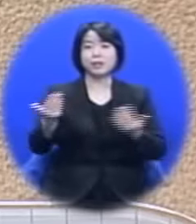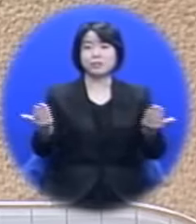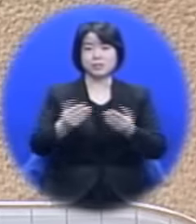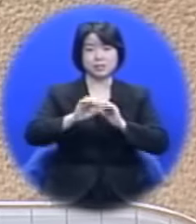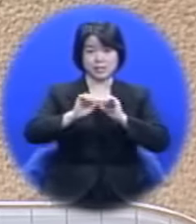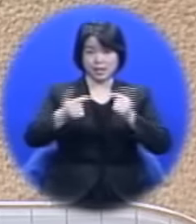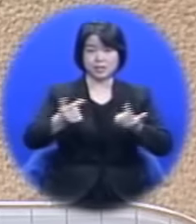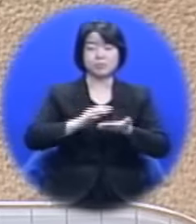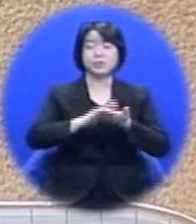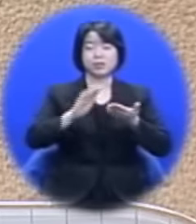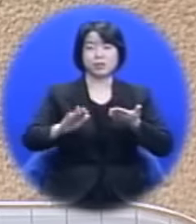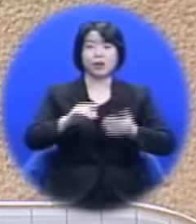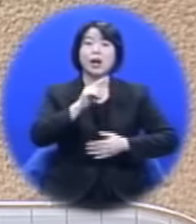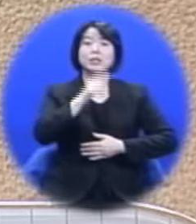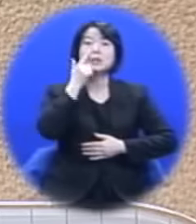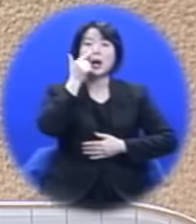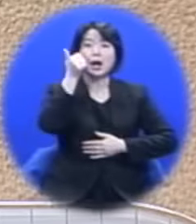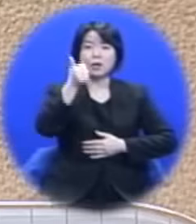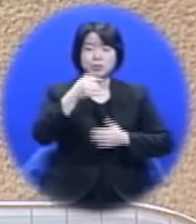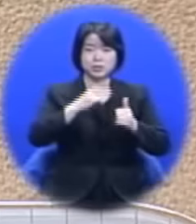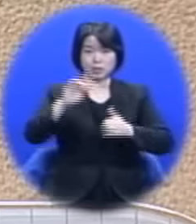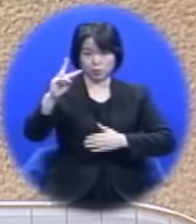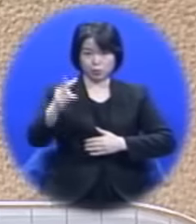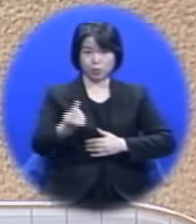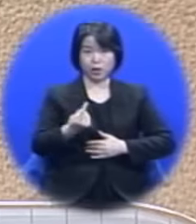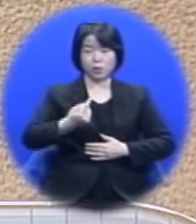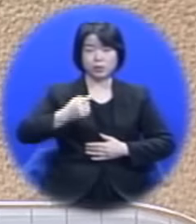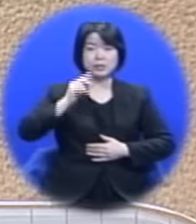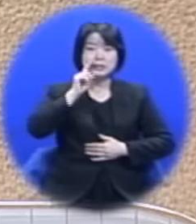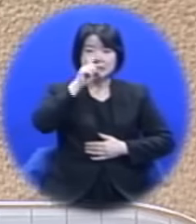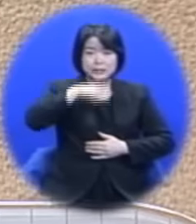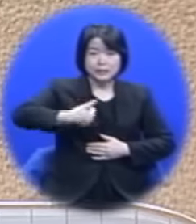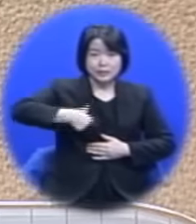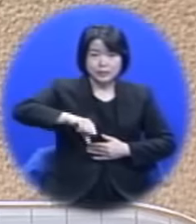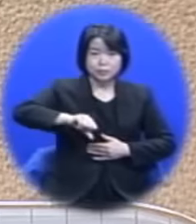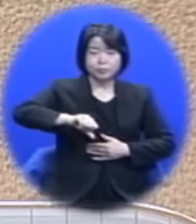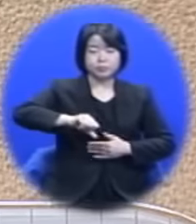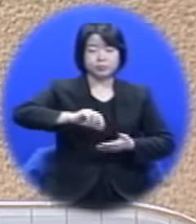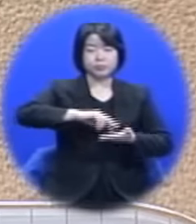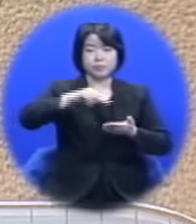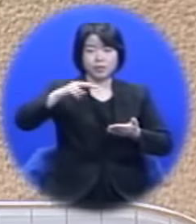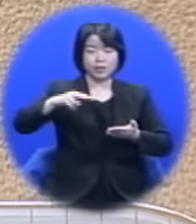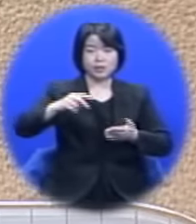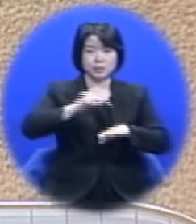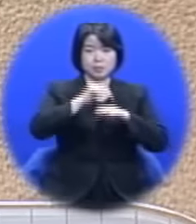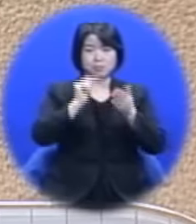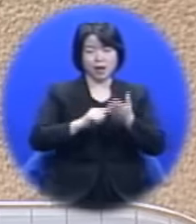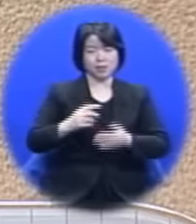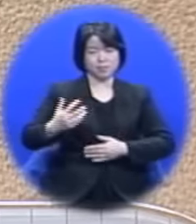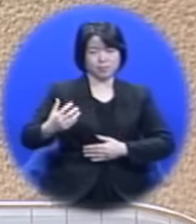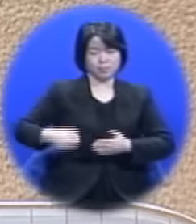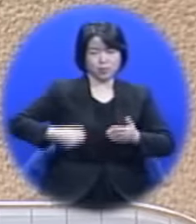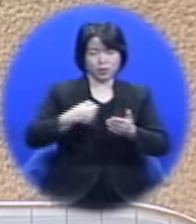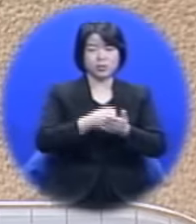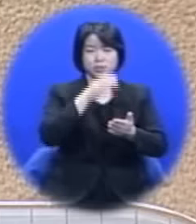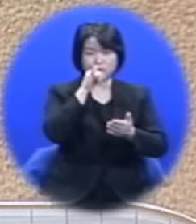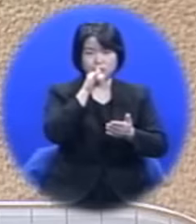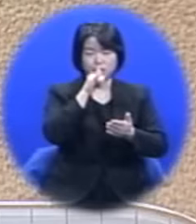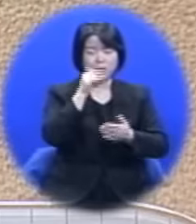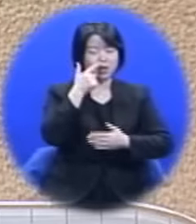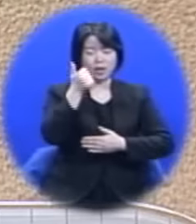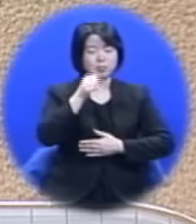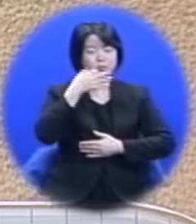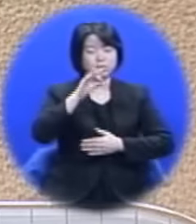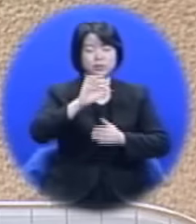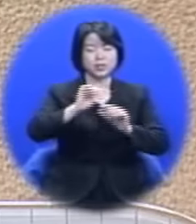아닙니다 그 아버지께로 돌아오던 탕자가 그는 마음에 다짐했어요 나는 아버지라고 부르지 않을